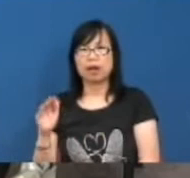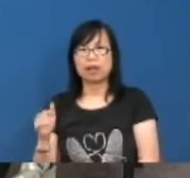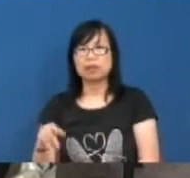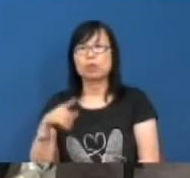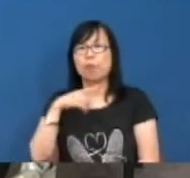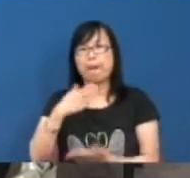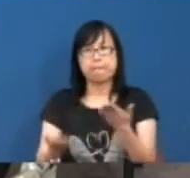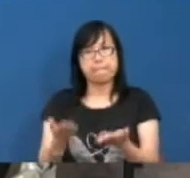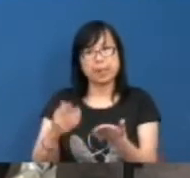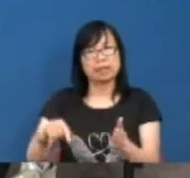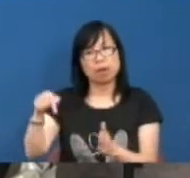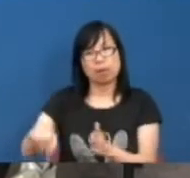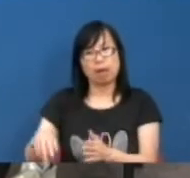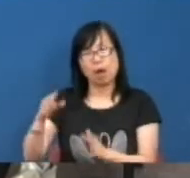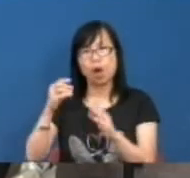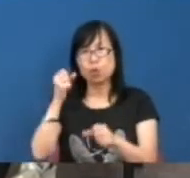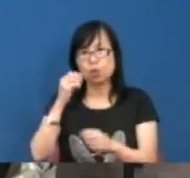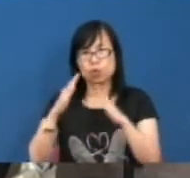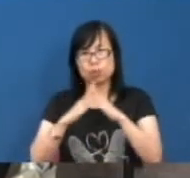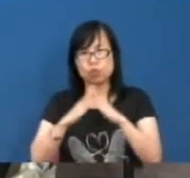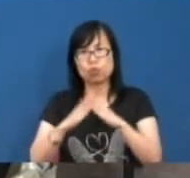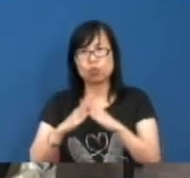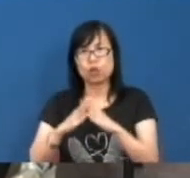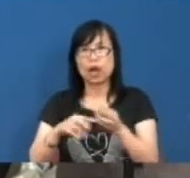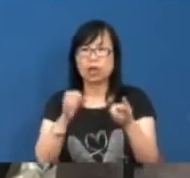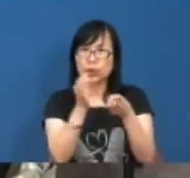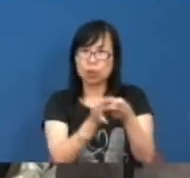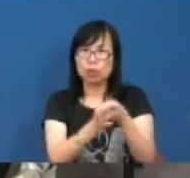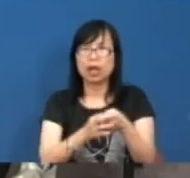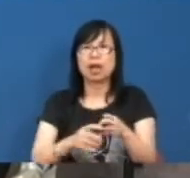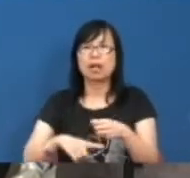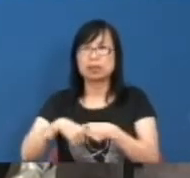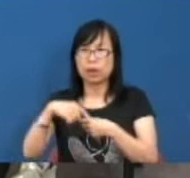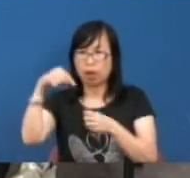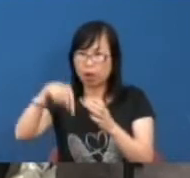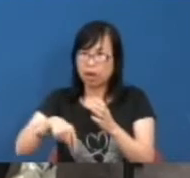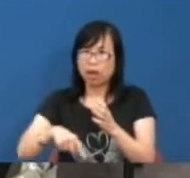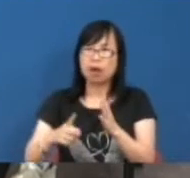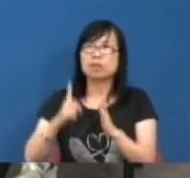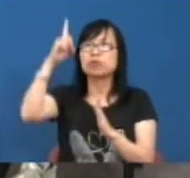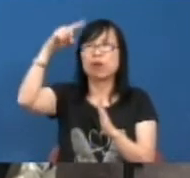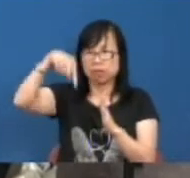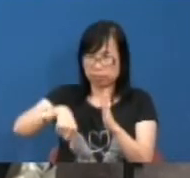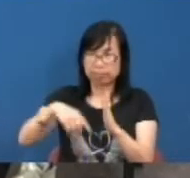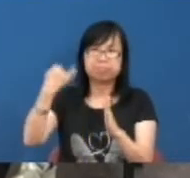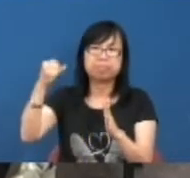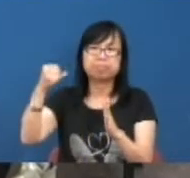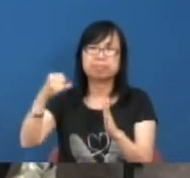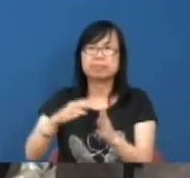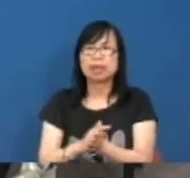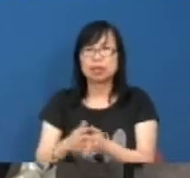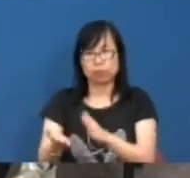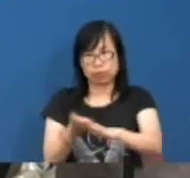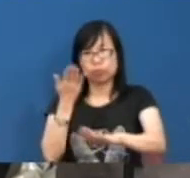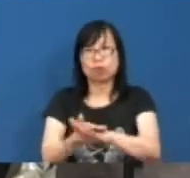較低下階層嘅就住公屋啦。但係中間有一班人咧，其實佢係又高不成低不就噶嘛，係咪先？咁即係復建